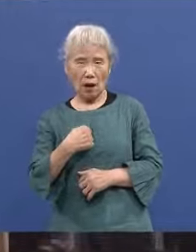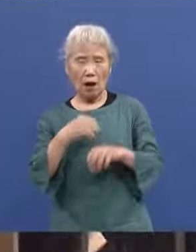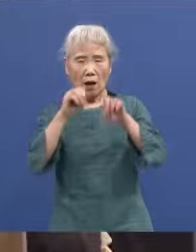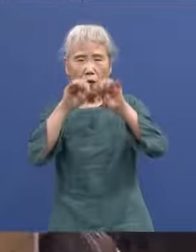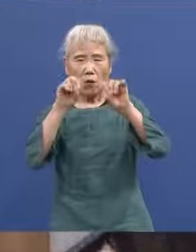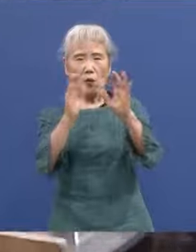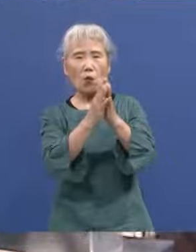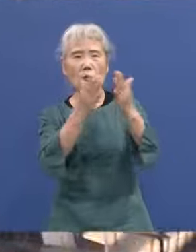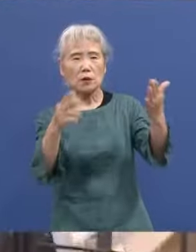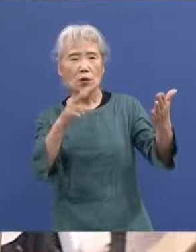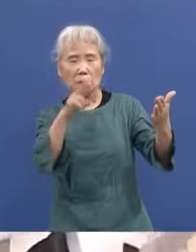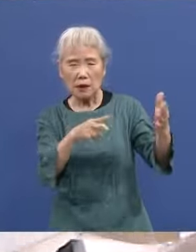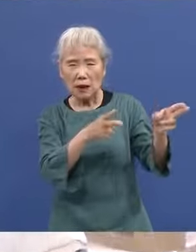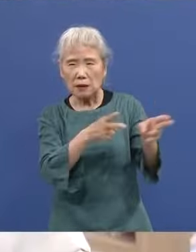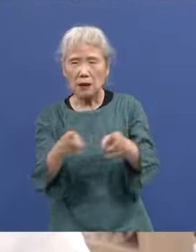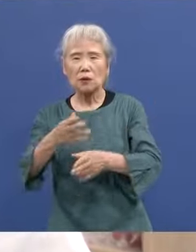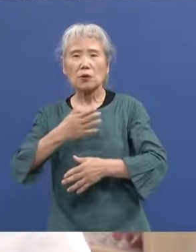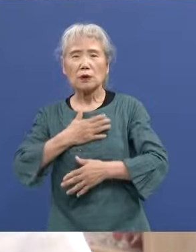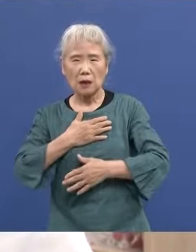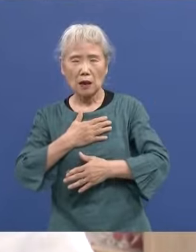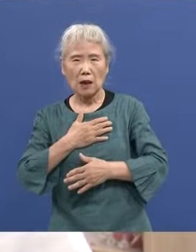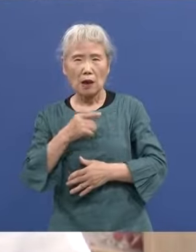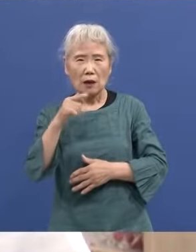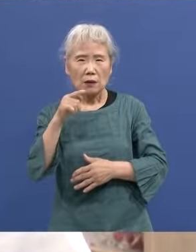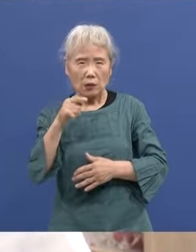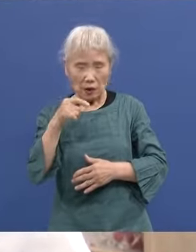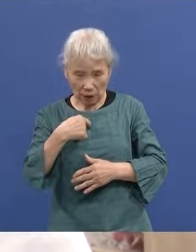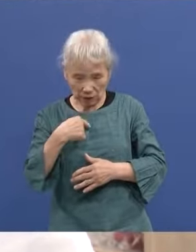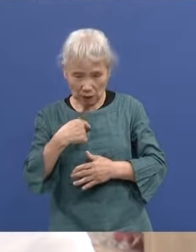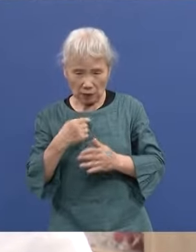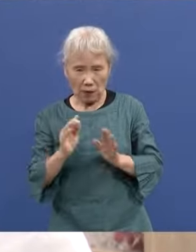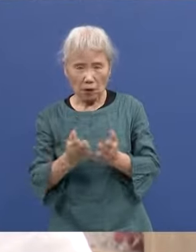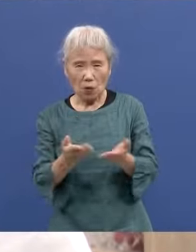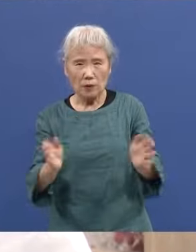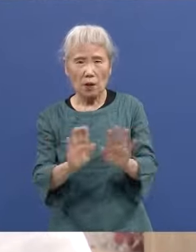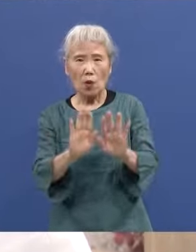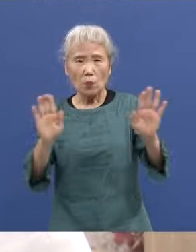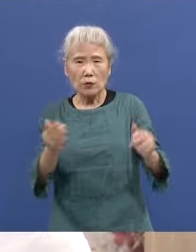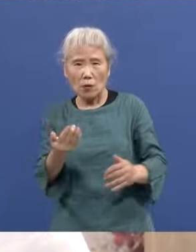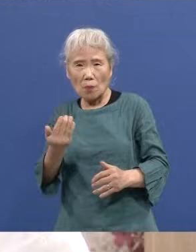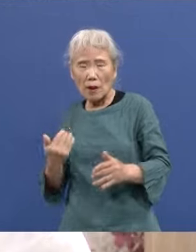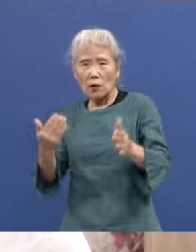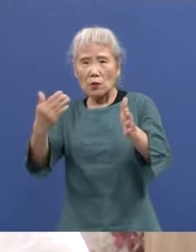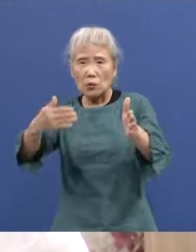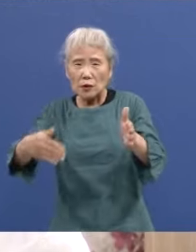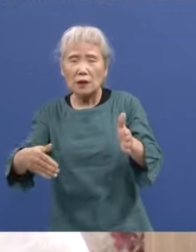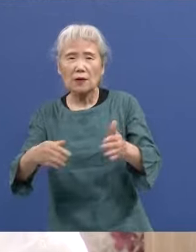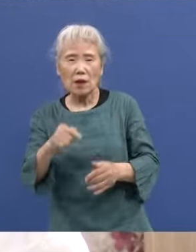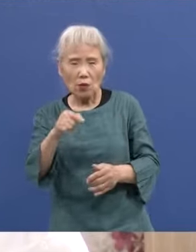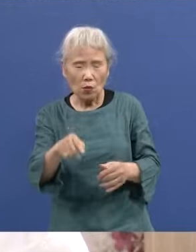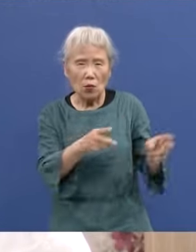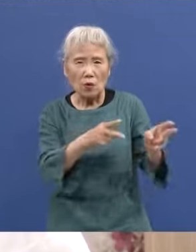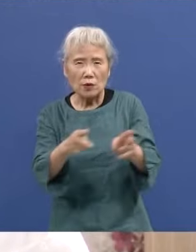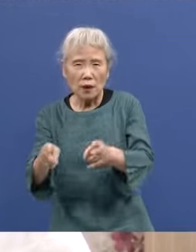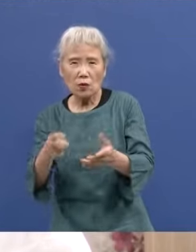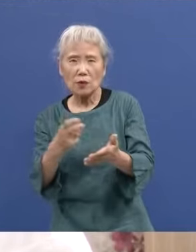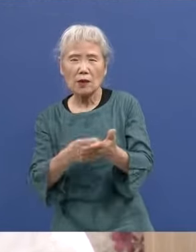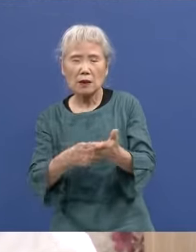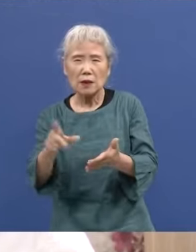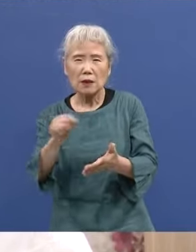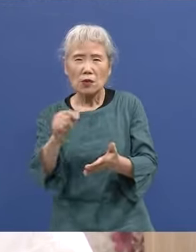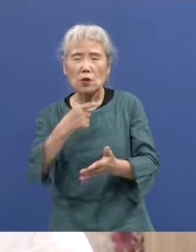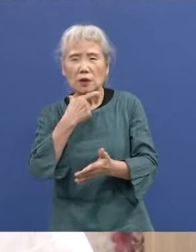報誌を見てこの制度を知りました。ちょうどお店をオープンしようと準備をするところだったので、こちらの制度をぜひ利用